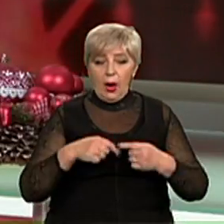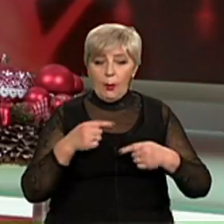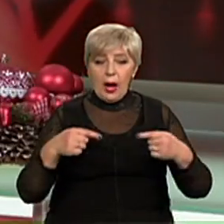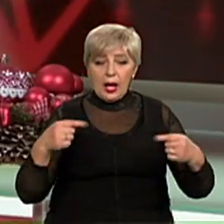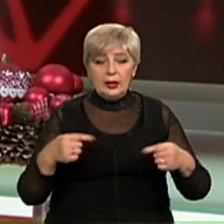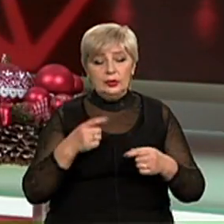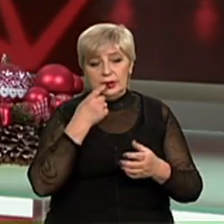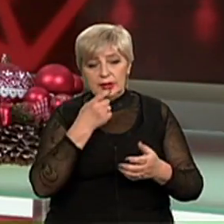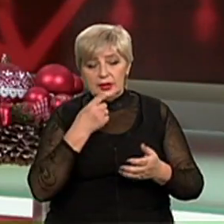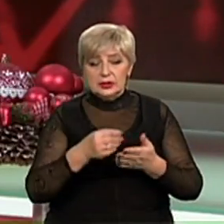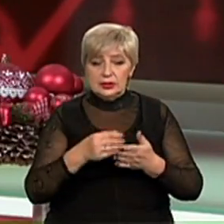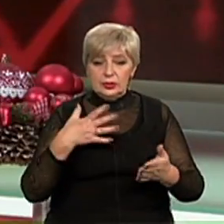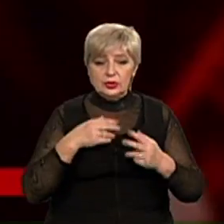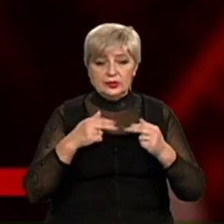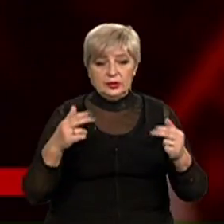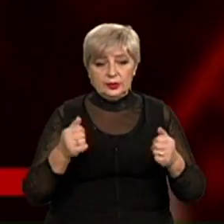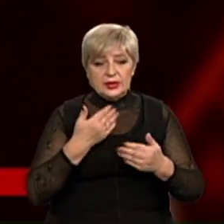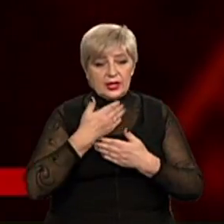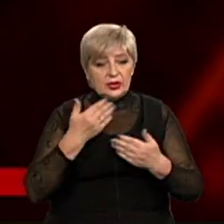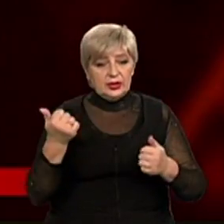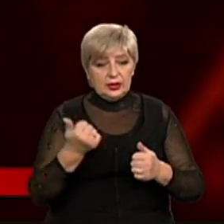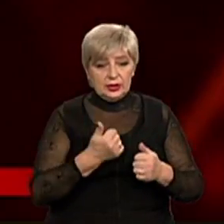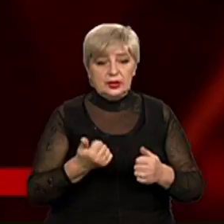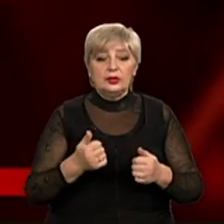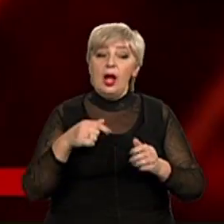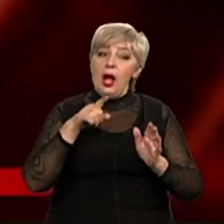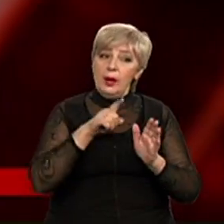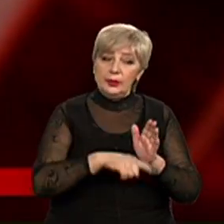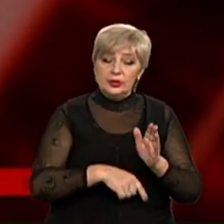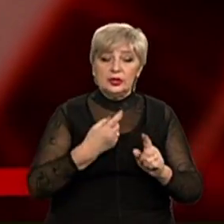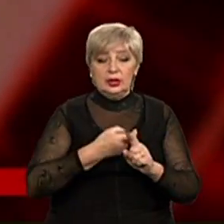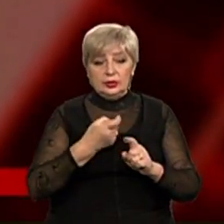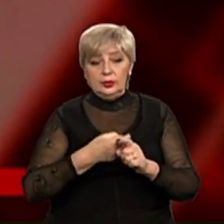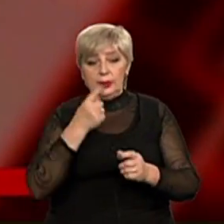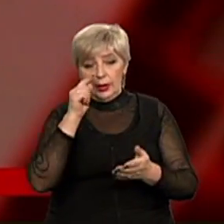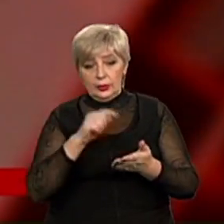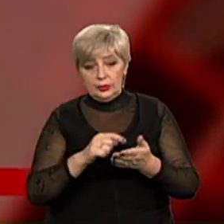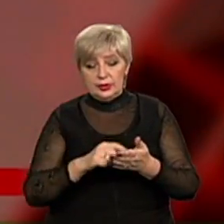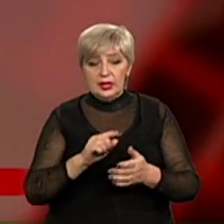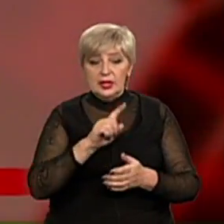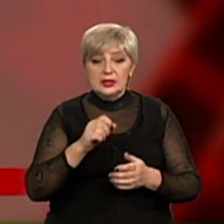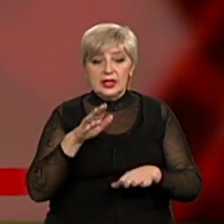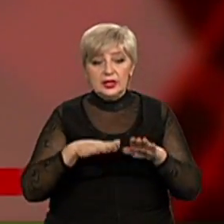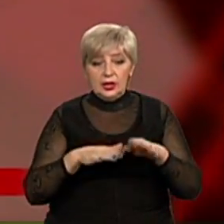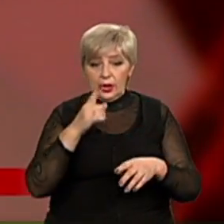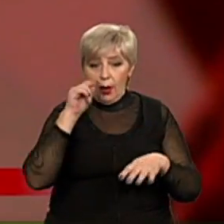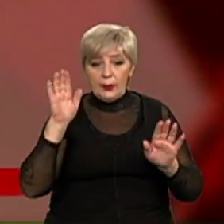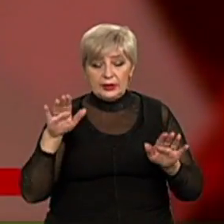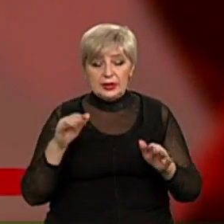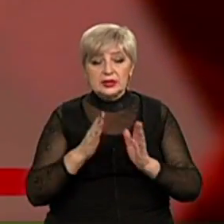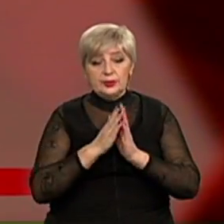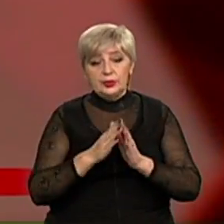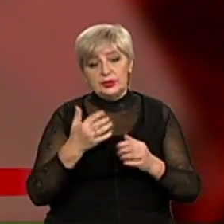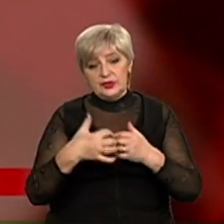Макарони та яйця здорожчали у Дніпрі за останній тиждень. Натомість здешевшали картопля та курятина. За кілограм птиці тепер просять у